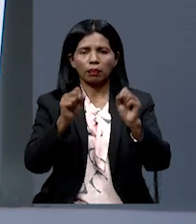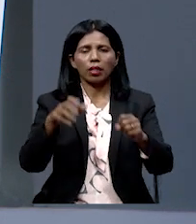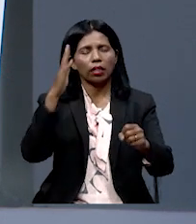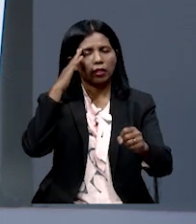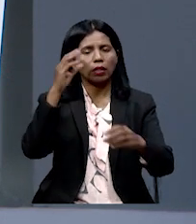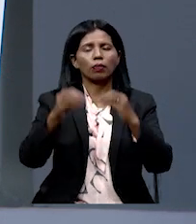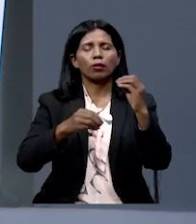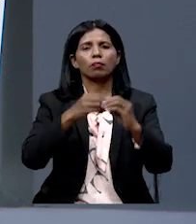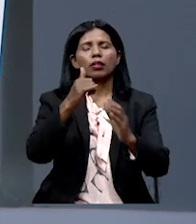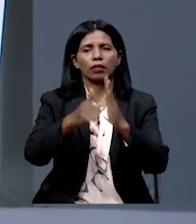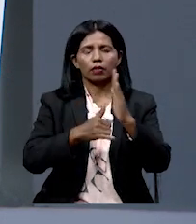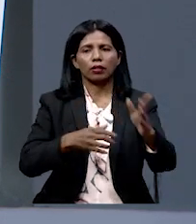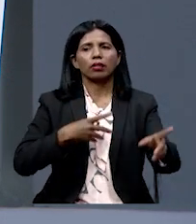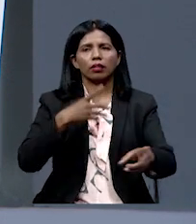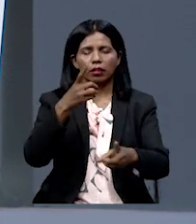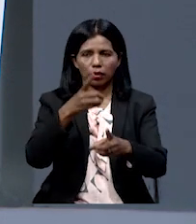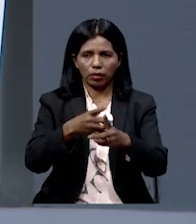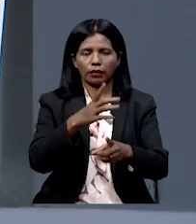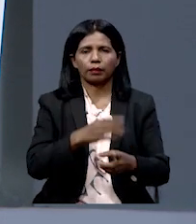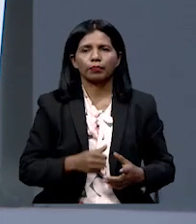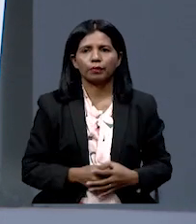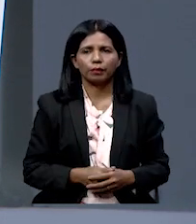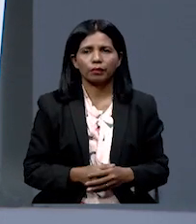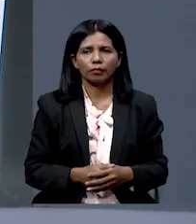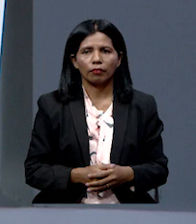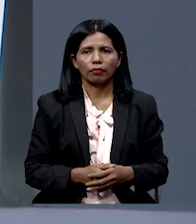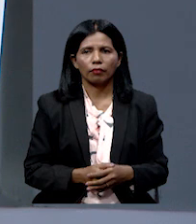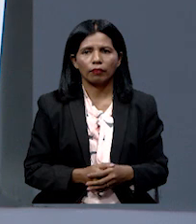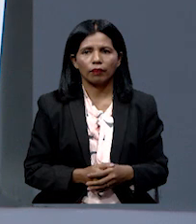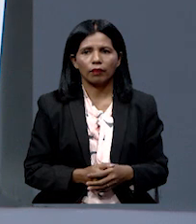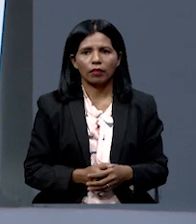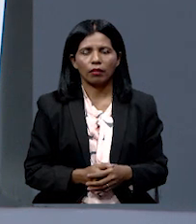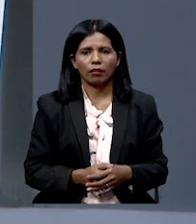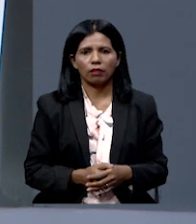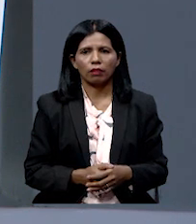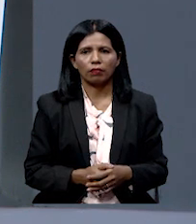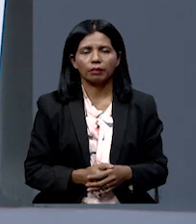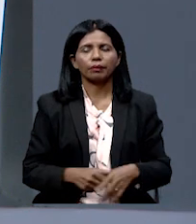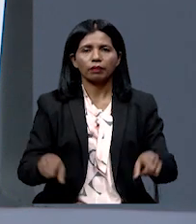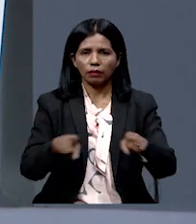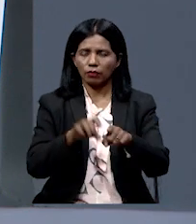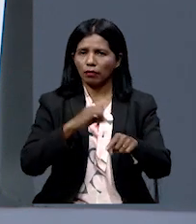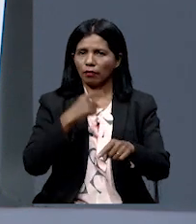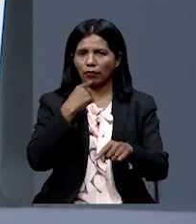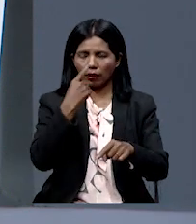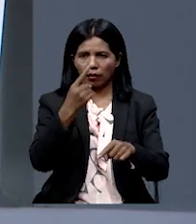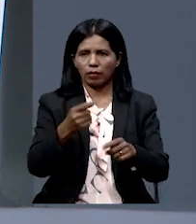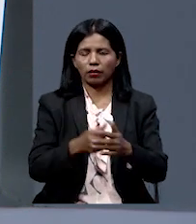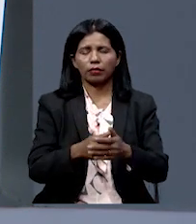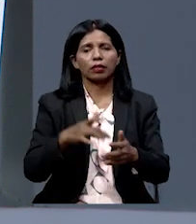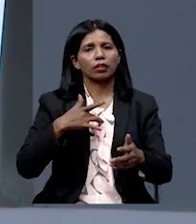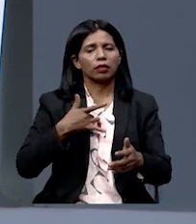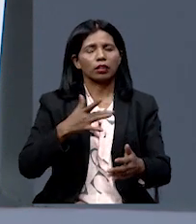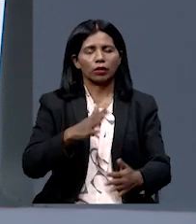beda nemak direito de propriedade ka copyright Hanya sang audian ona apresi saung